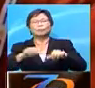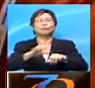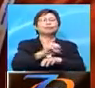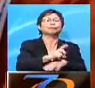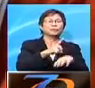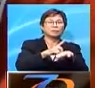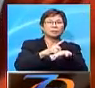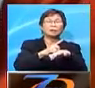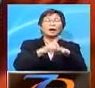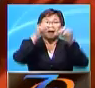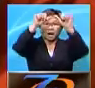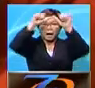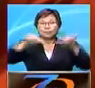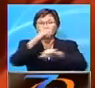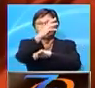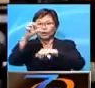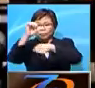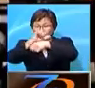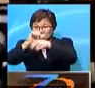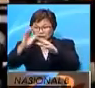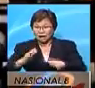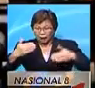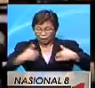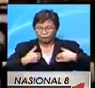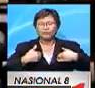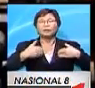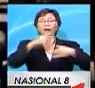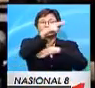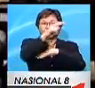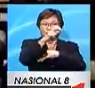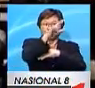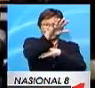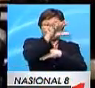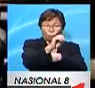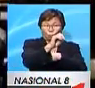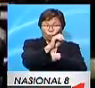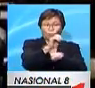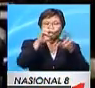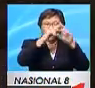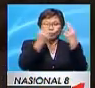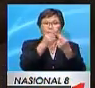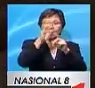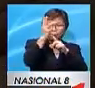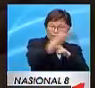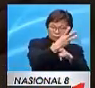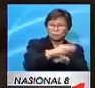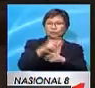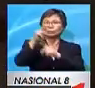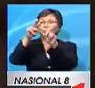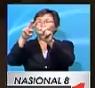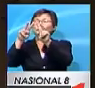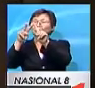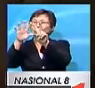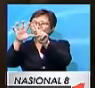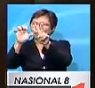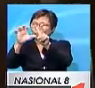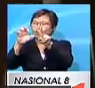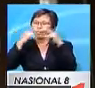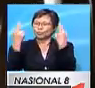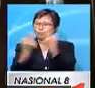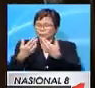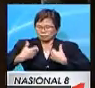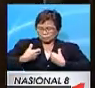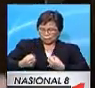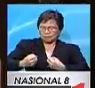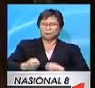tanah suci seramai 600 petugas terlibat masing-masing 350 petugas rombongan kebajikan 250 rombongan